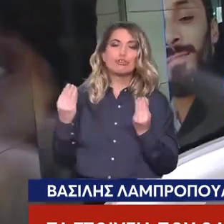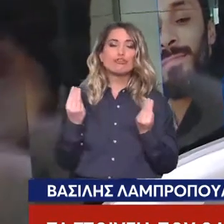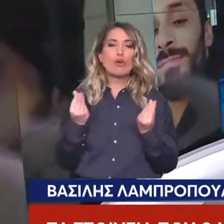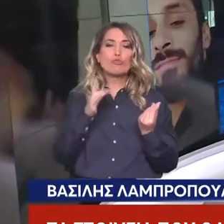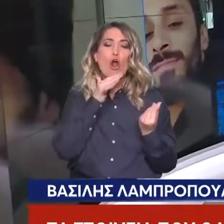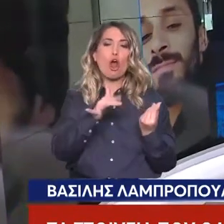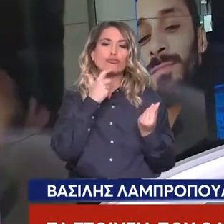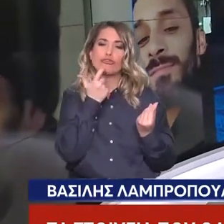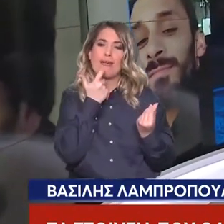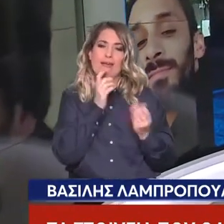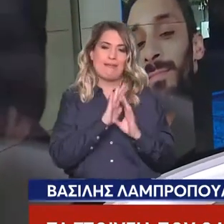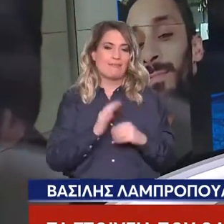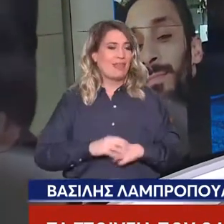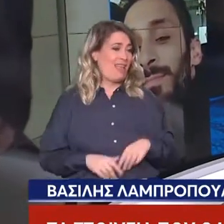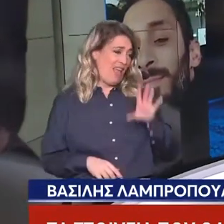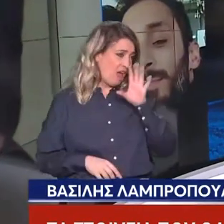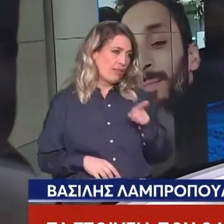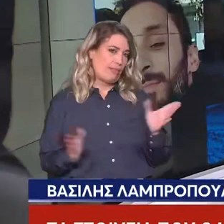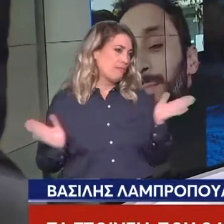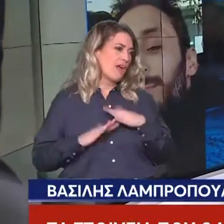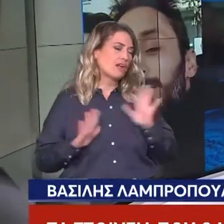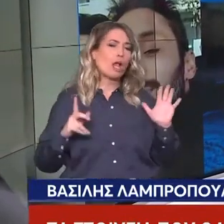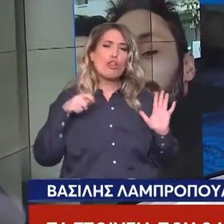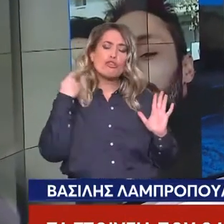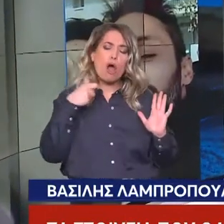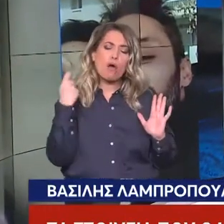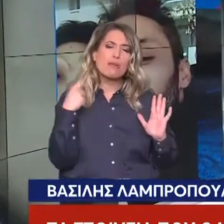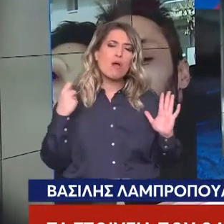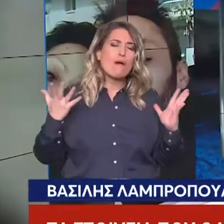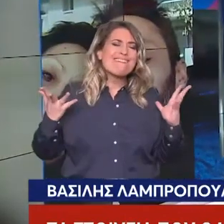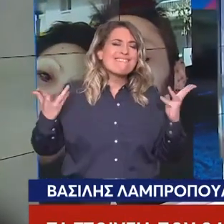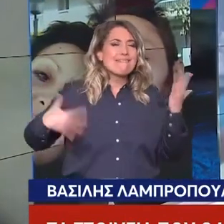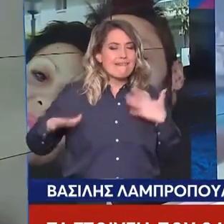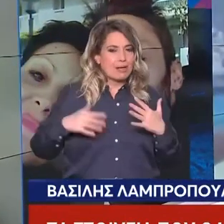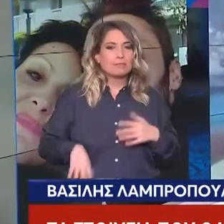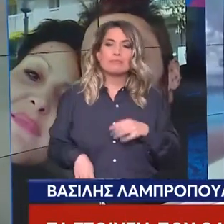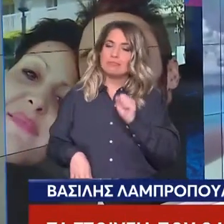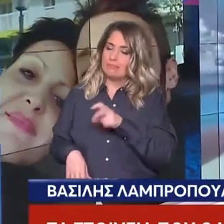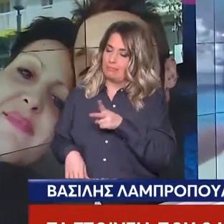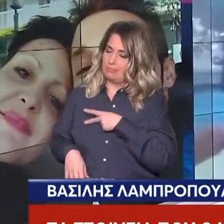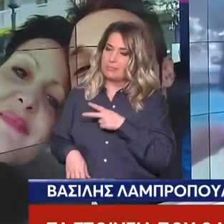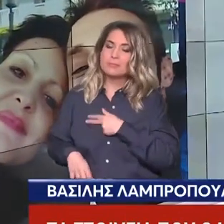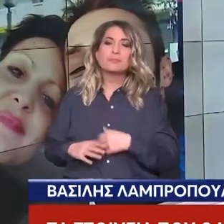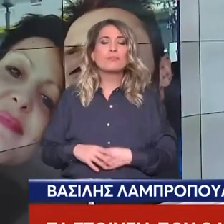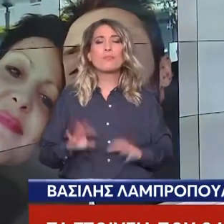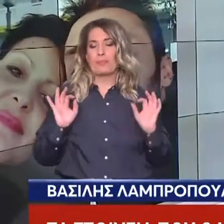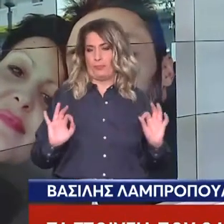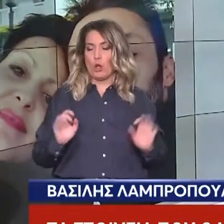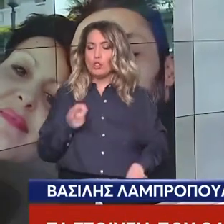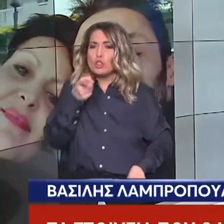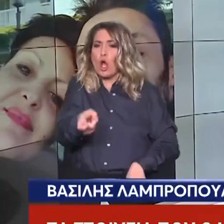τα ξεπερνάει όλα, Βασίλη. Ακριβώς. Λοιπόν, να πούμε ότι ποιο είναι το κίνητρο της δολοφονίας, γιατί σκότωσε τη σύντροφό του. Φαίνεται,